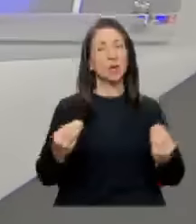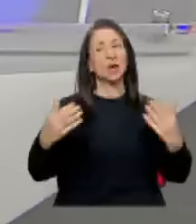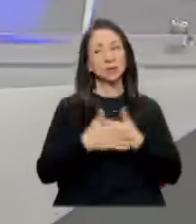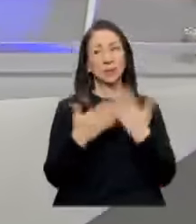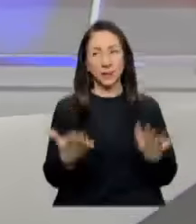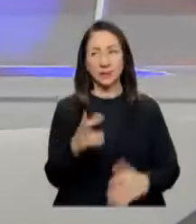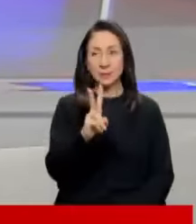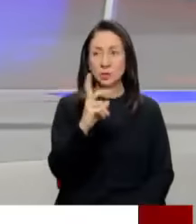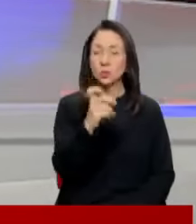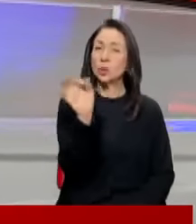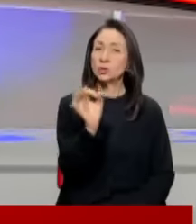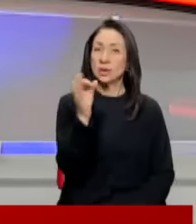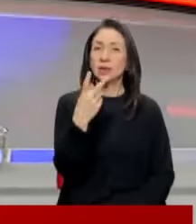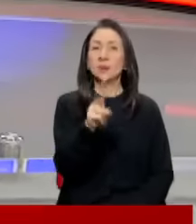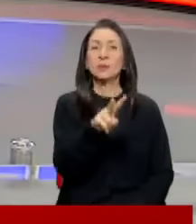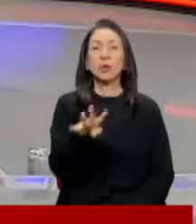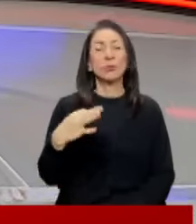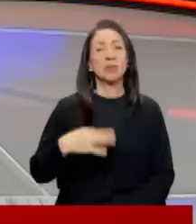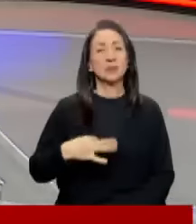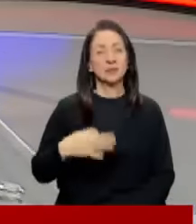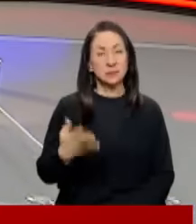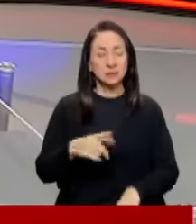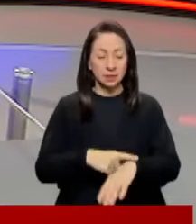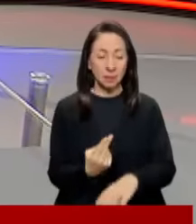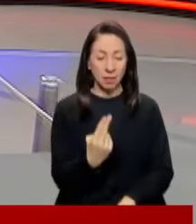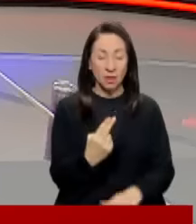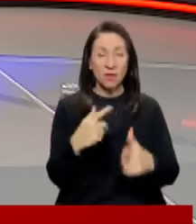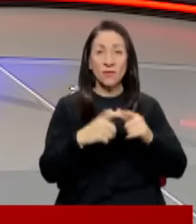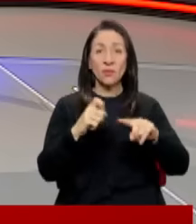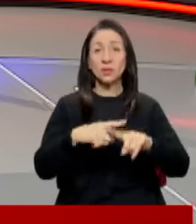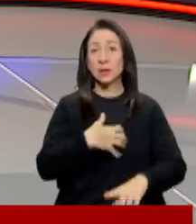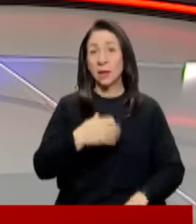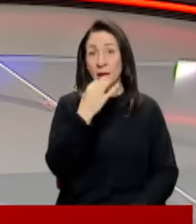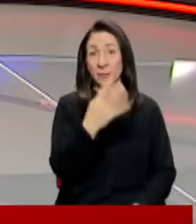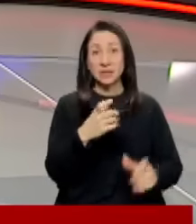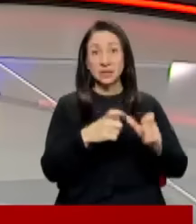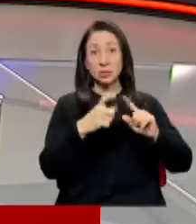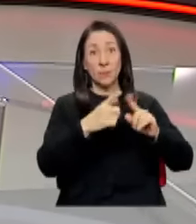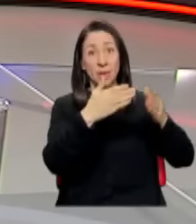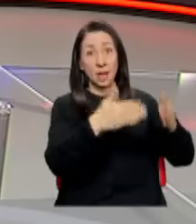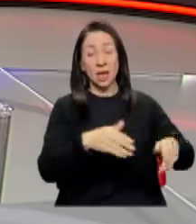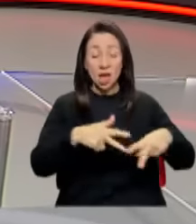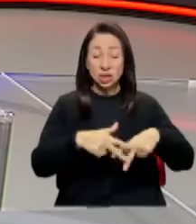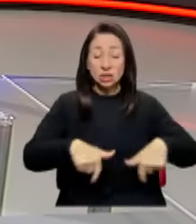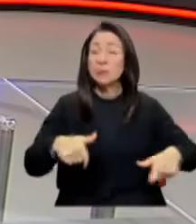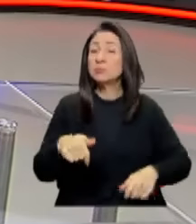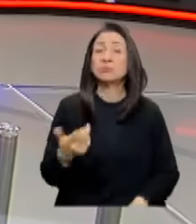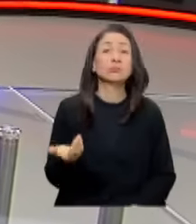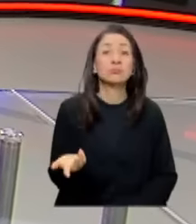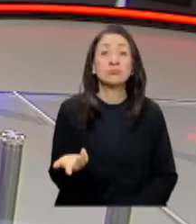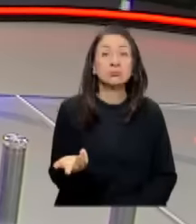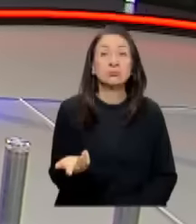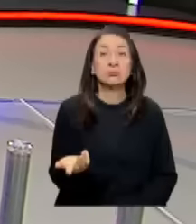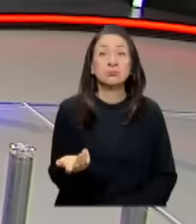İyi akşamlar. 29 Ocak 2024 Pazartesi saat 19. Fox Ana Haber'desiniz. Ben Selçuk Tepeli. Bugünkü etiketimiz...